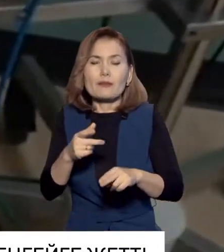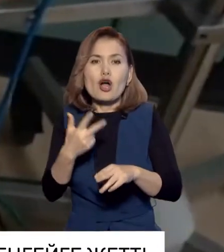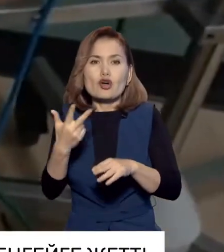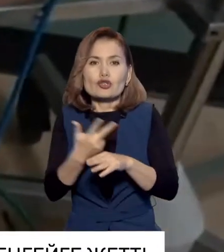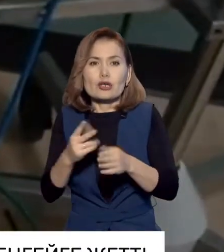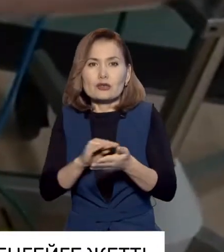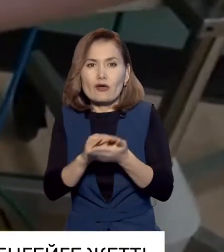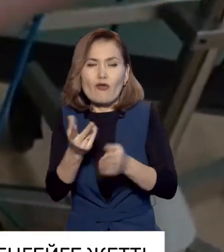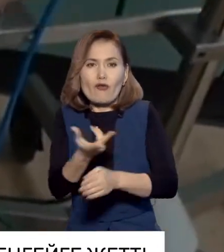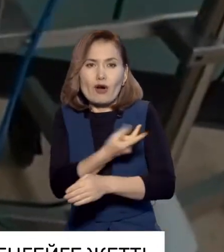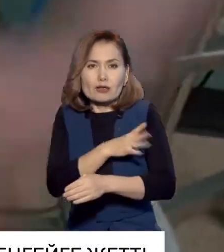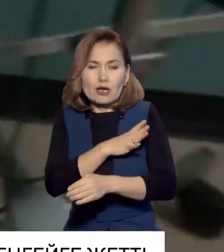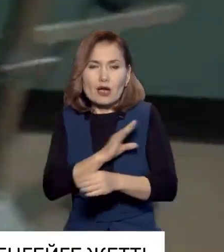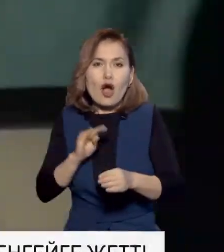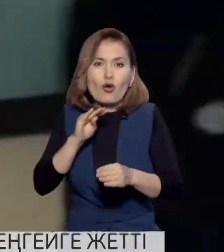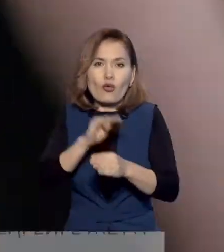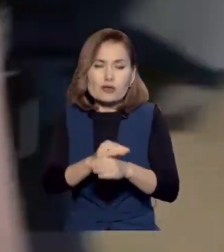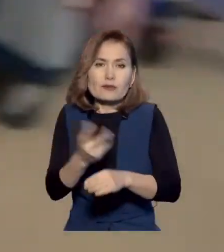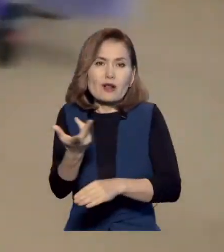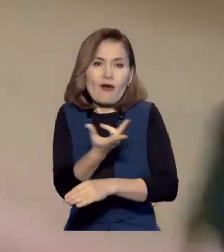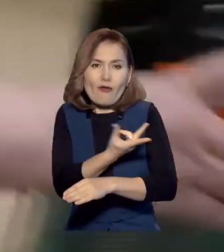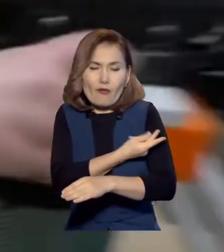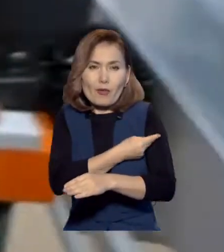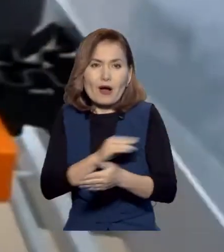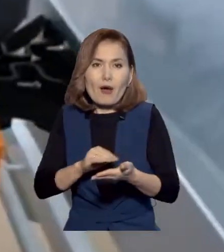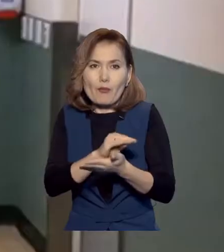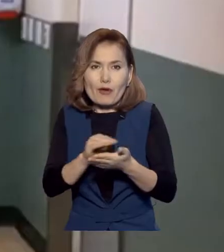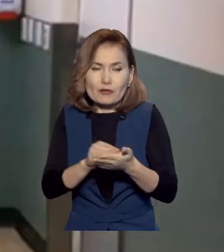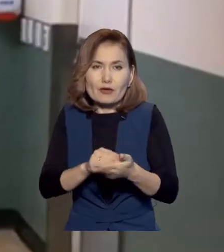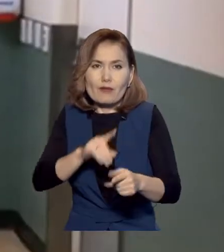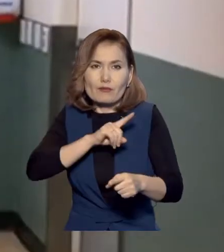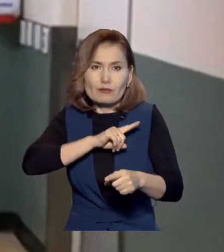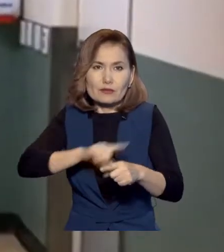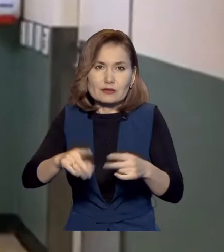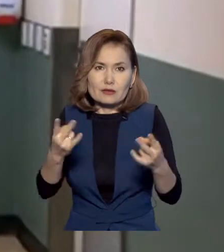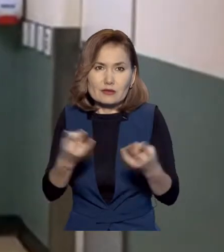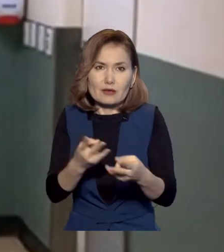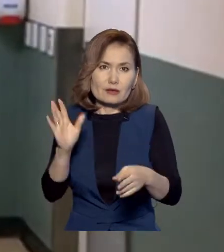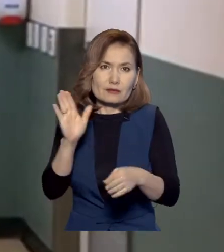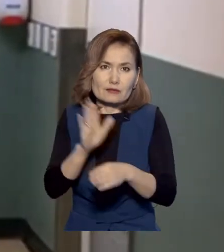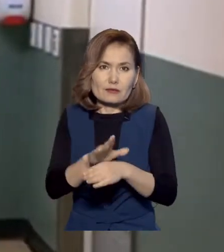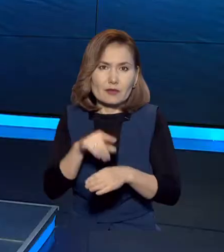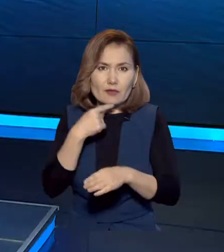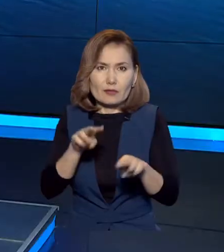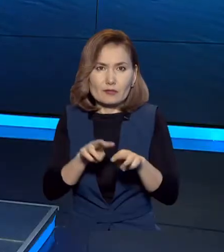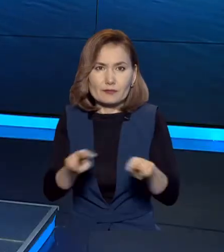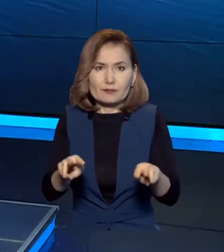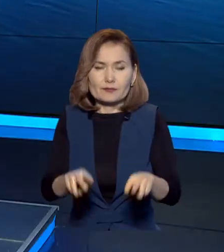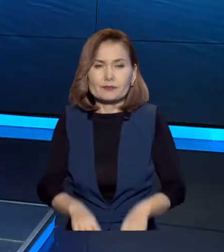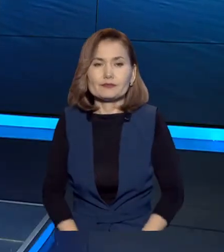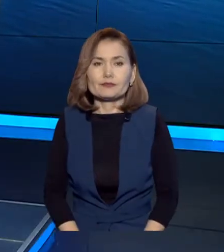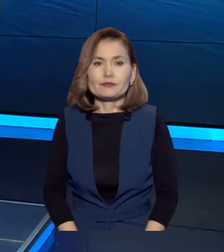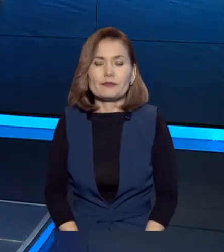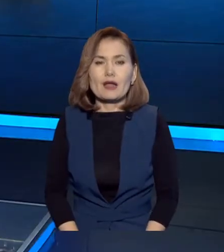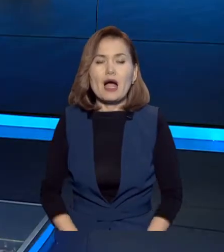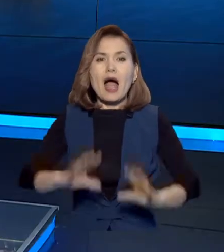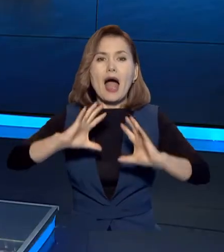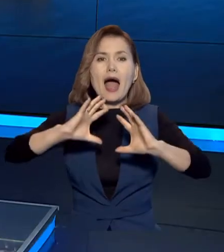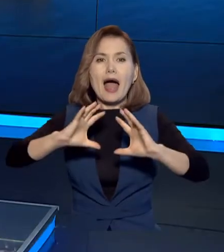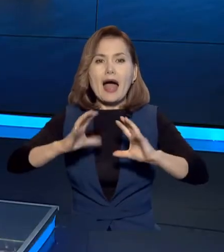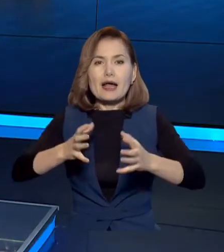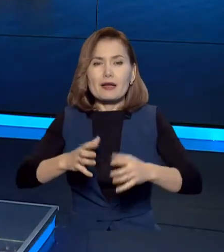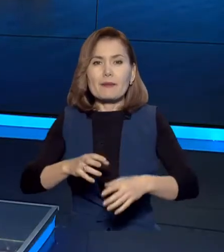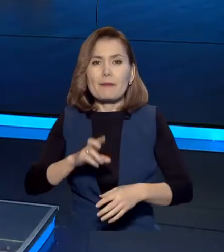тұрғындарға қосымша вакцина салу науқанын жылдамдатуды қолға алды. Әлемде